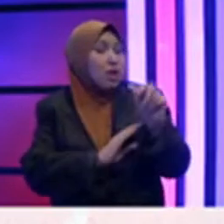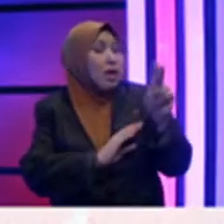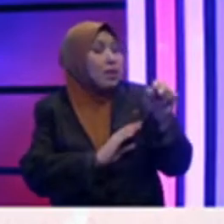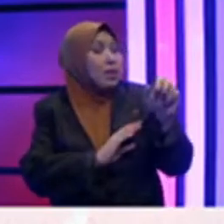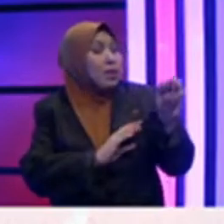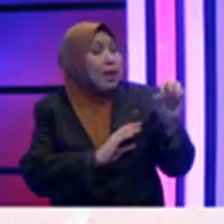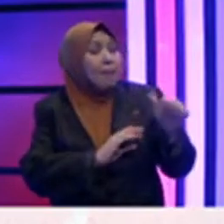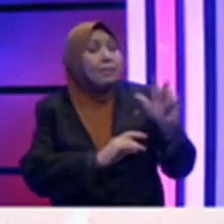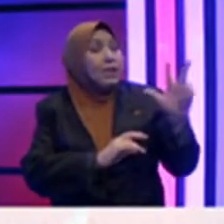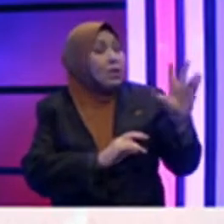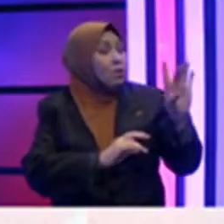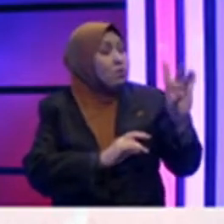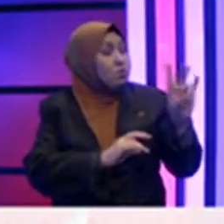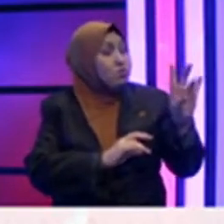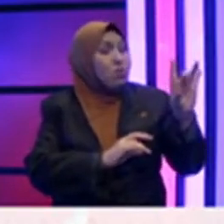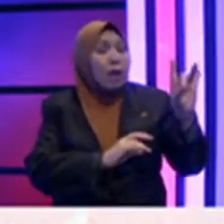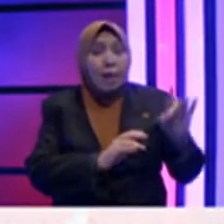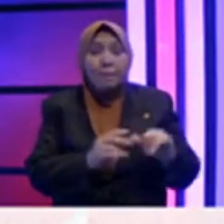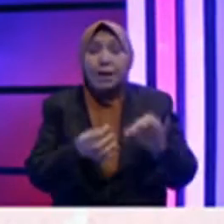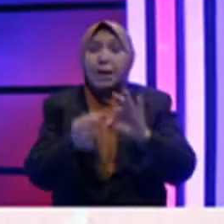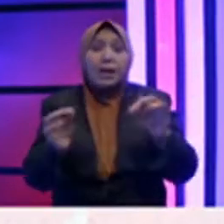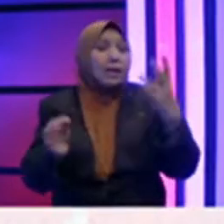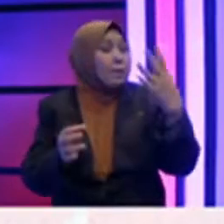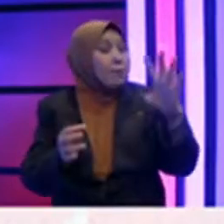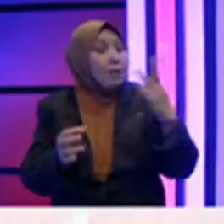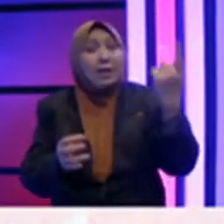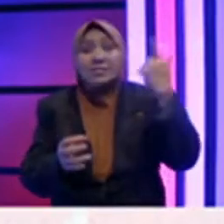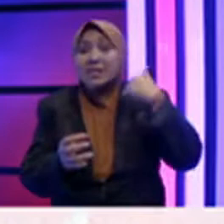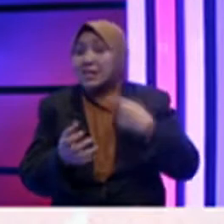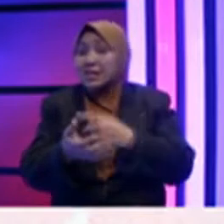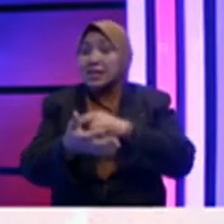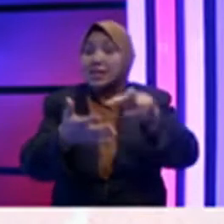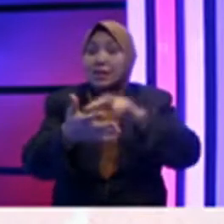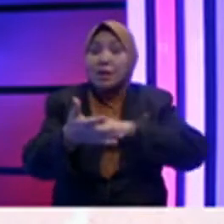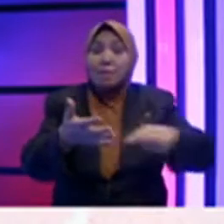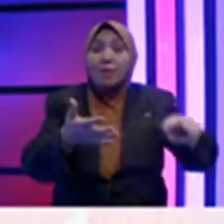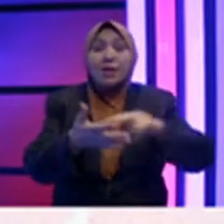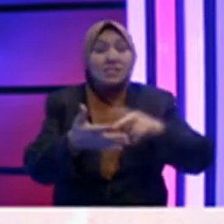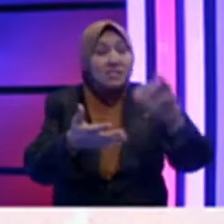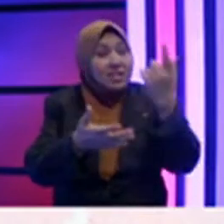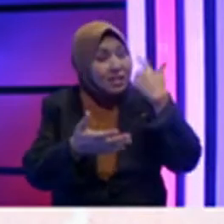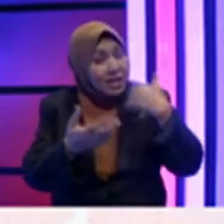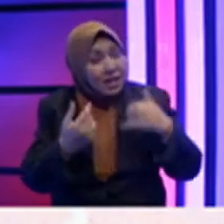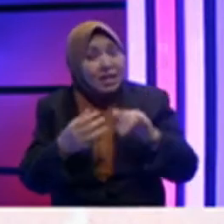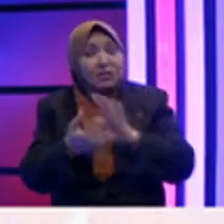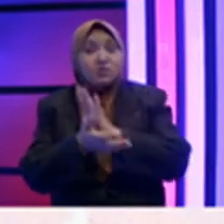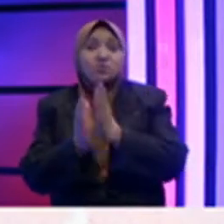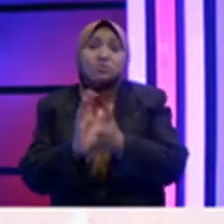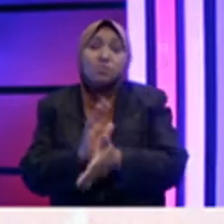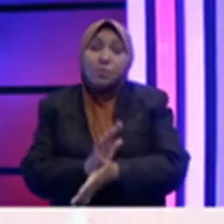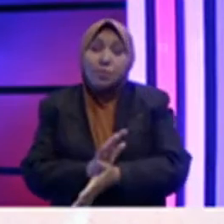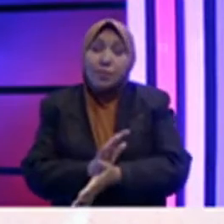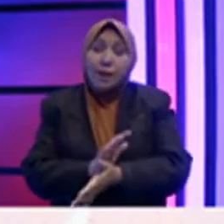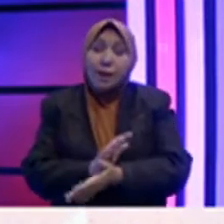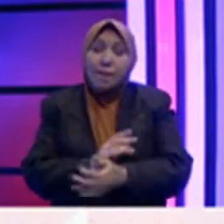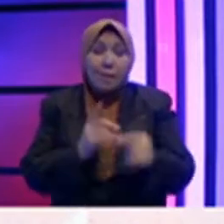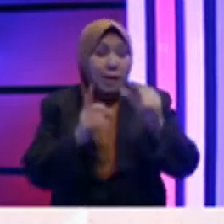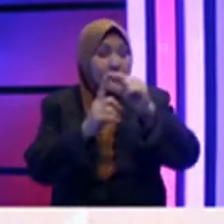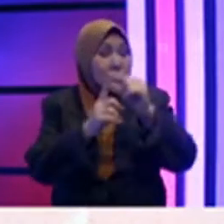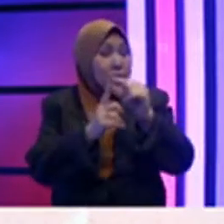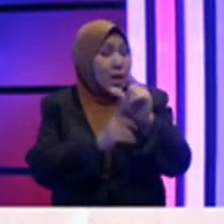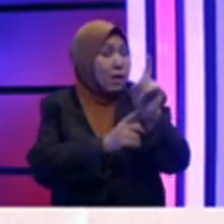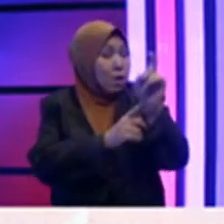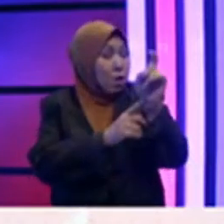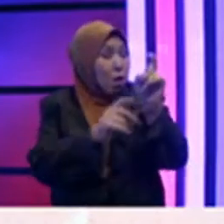378 pada ayat 14 kecewa tadi faur Kaifa karena aki betul musyidin pk5 horo